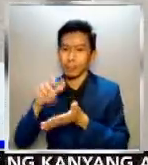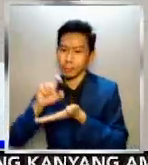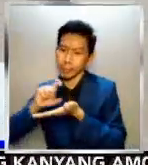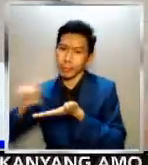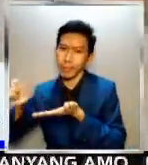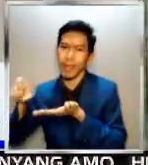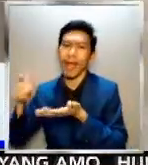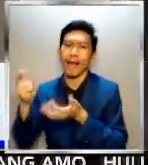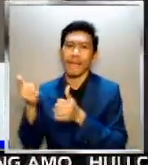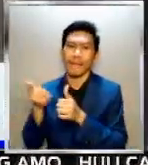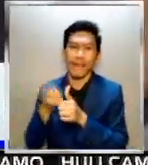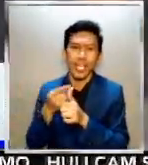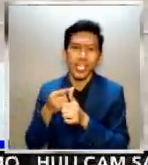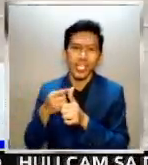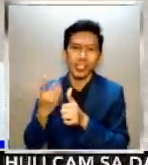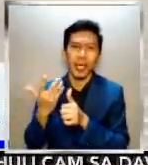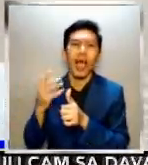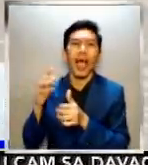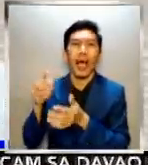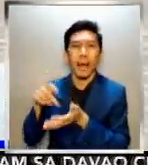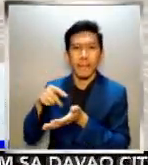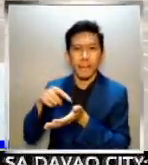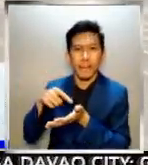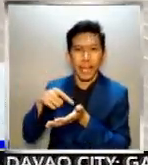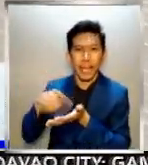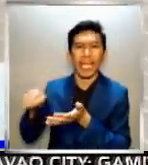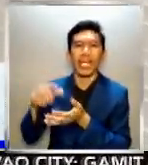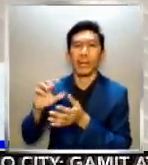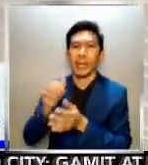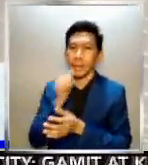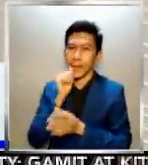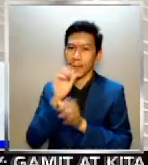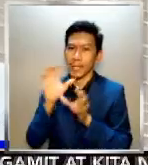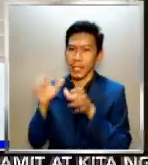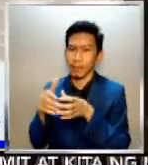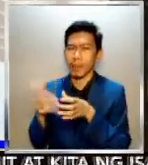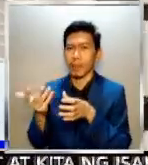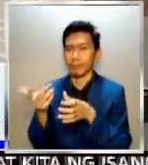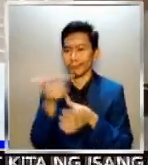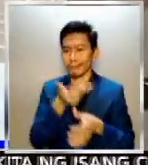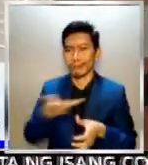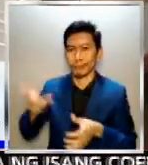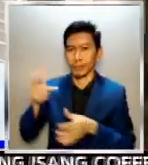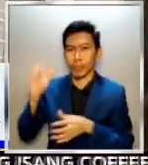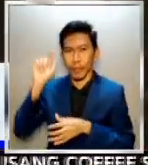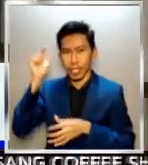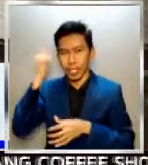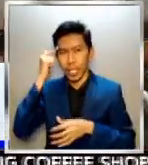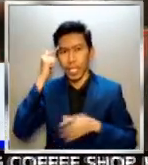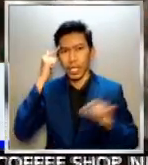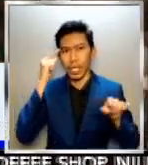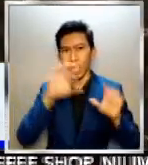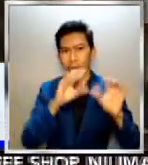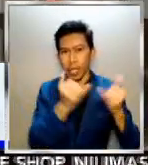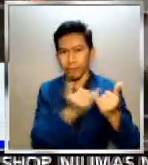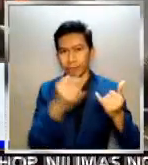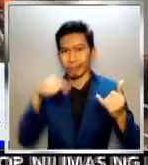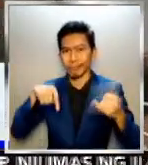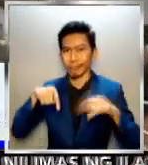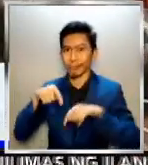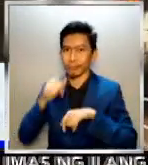mga bakunang binili ng pribadong sektor sa ilalim ng tripartite agreement kasama ang gobyerno at vaccine manufacturer. Actually,